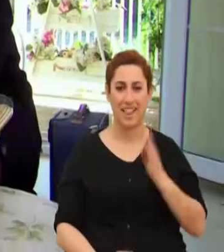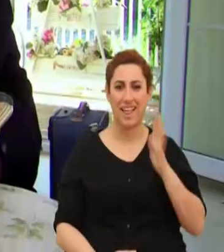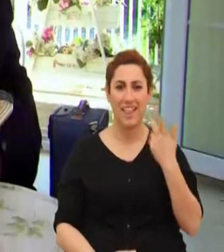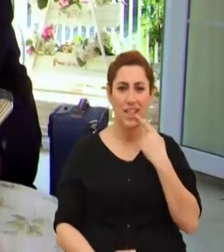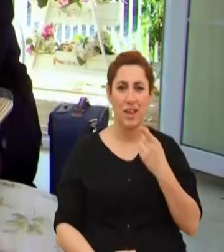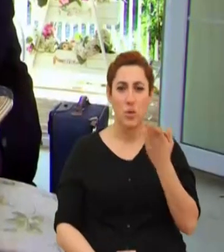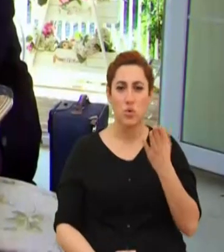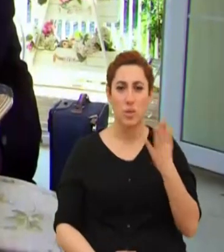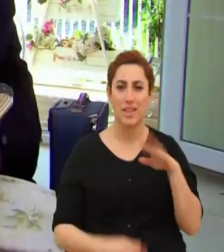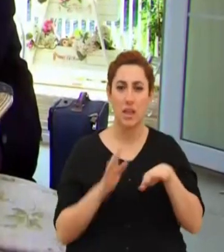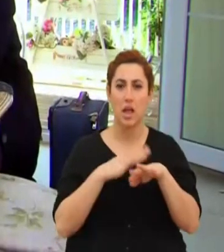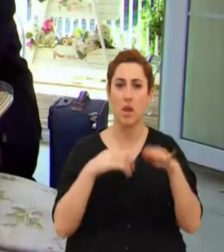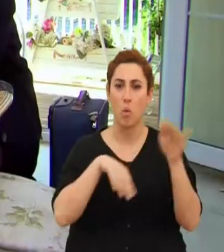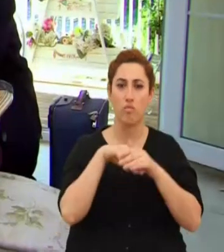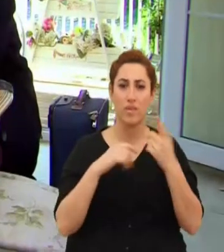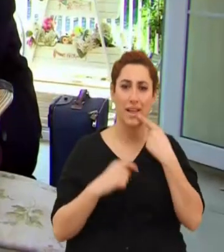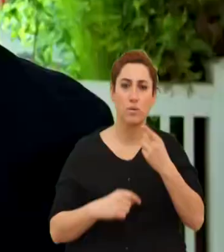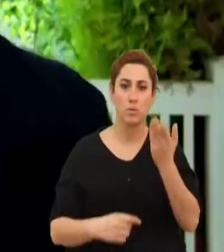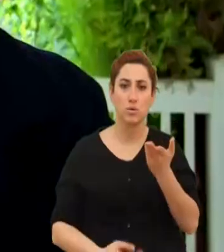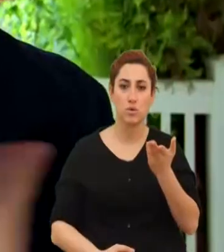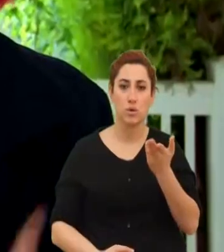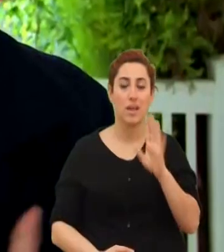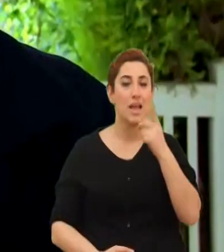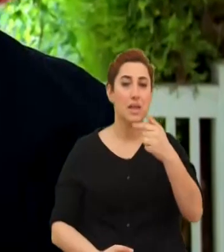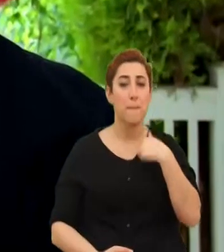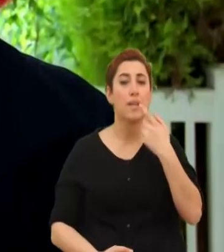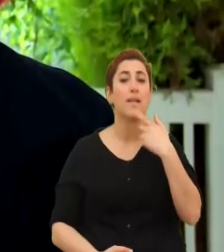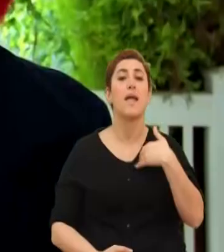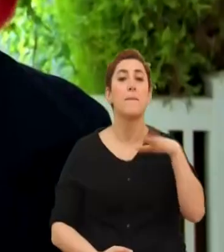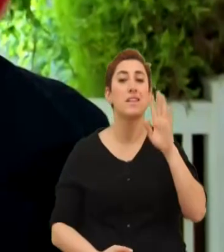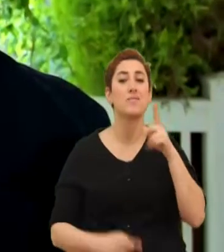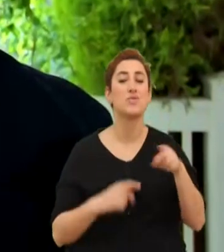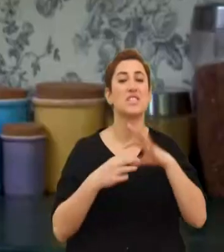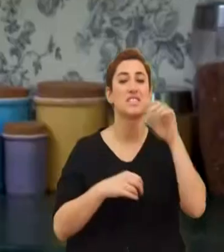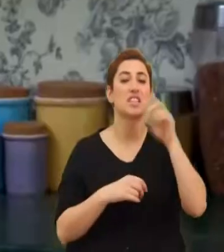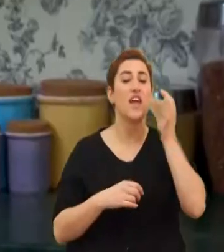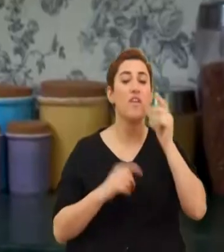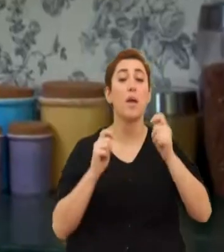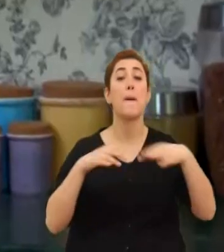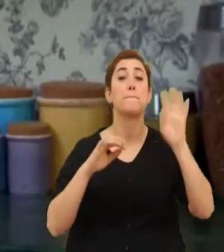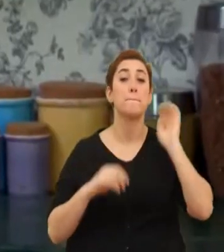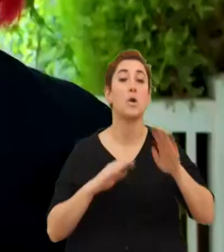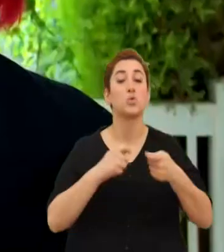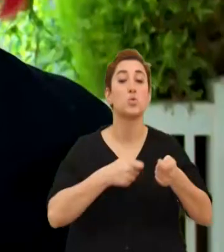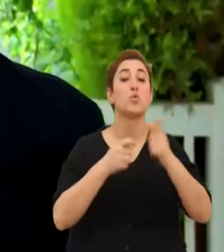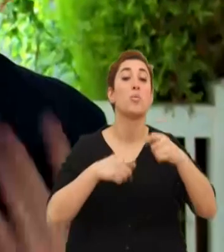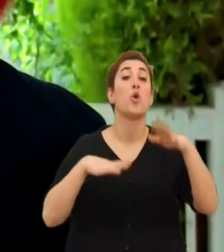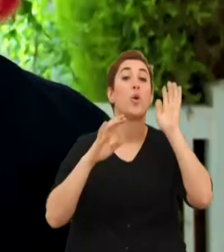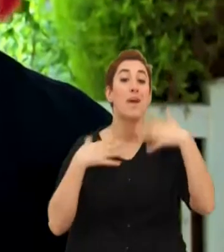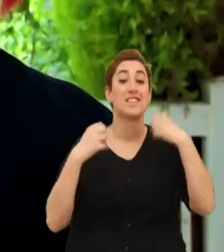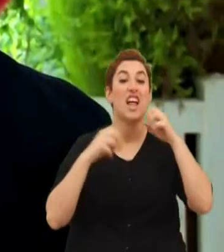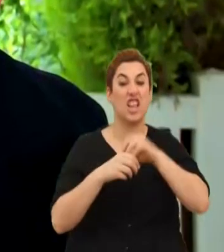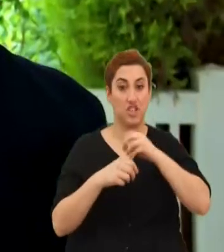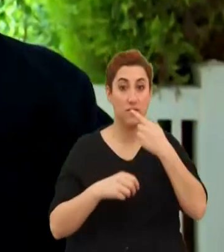Ne diyorsun sen? Nereye kovulduk ya? Ne diyorsun sen? Ya sen bana demedin mi? Bu insanlara kahve yapma, ortalığı süpürme,